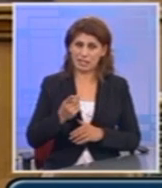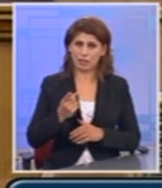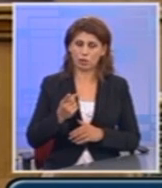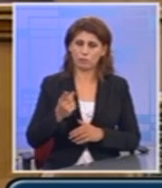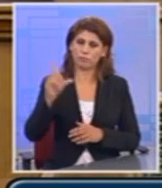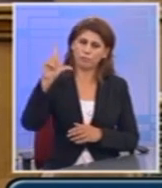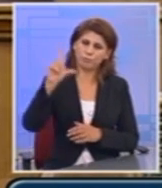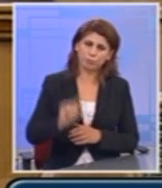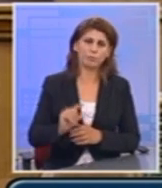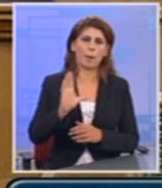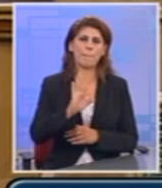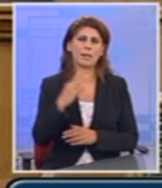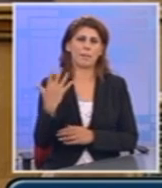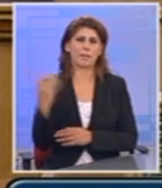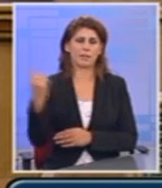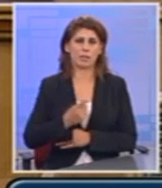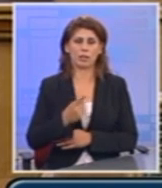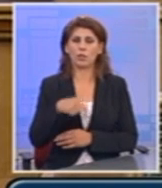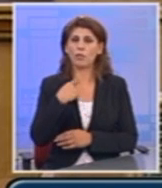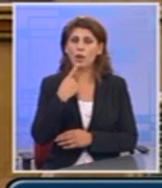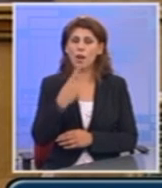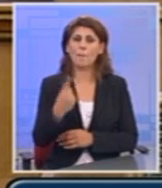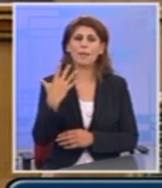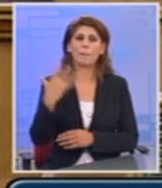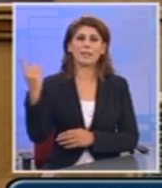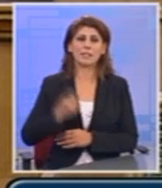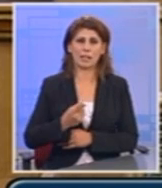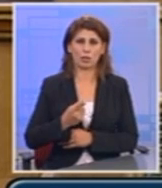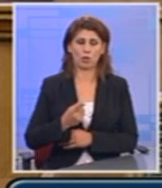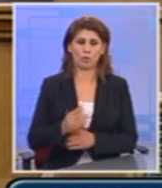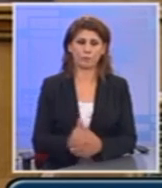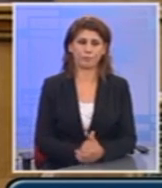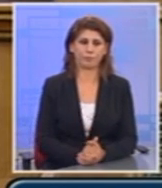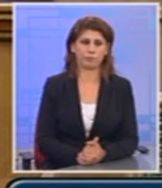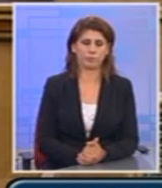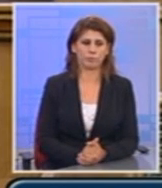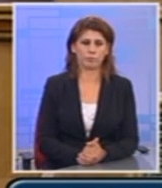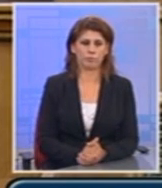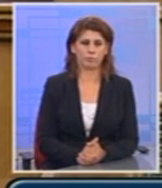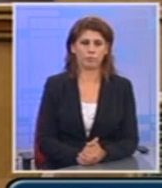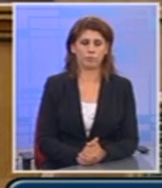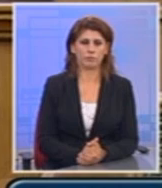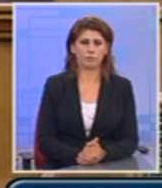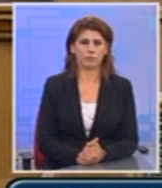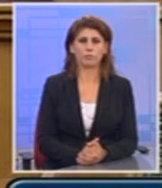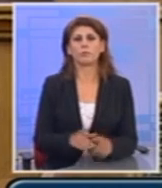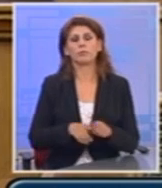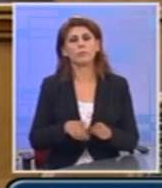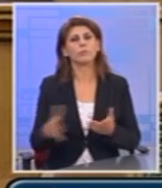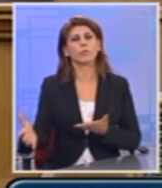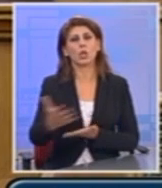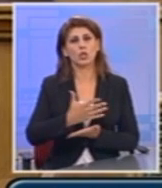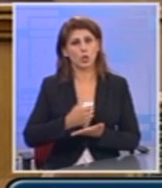σε 55% μιλάμε για 5% ως προς το